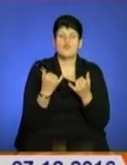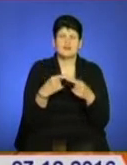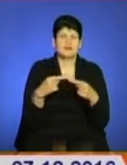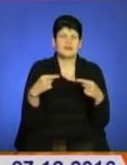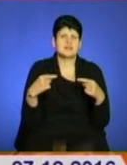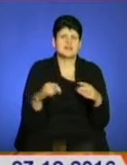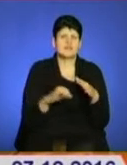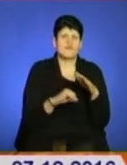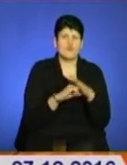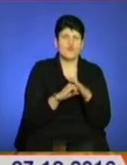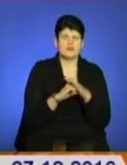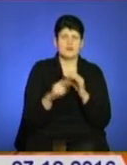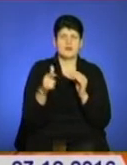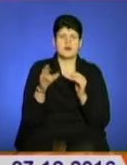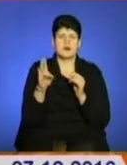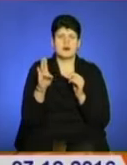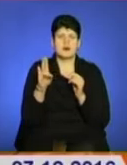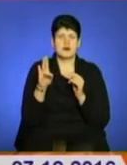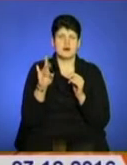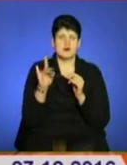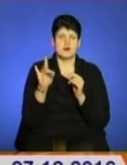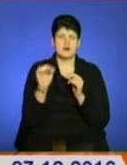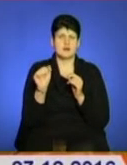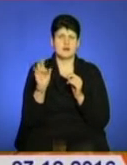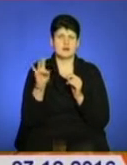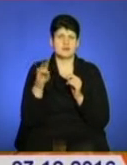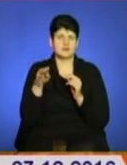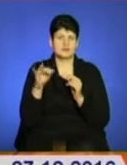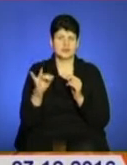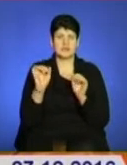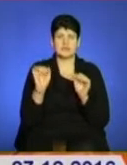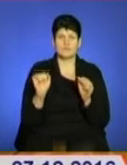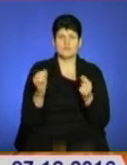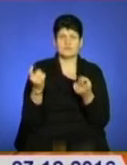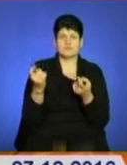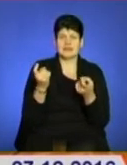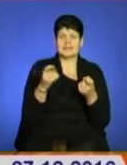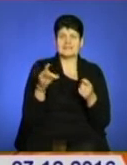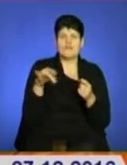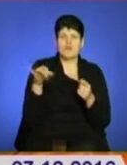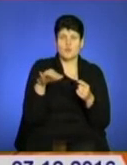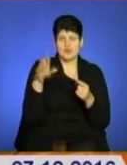фондів, грантів, які ми можемо залучати з наших європейських країн чи інших країн світу.